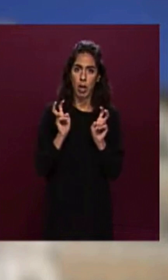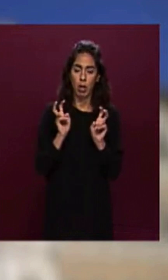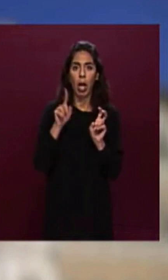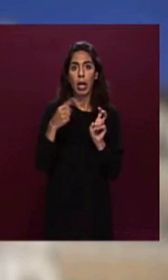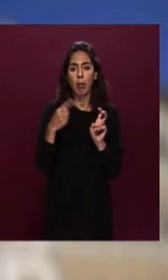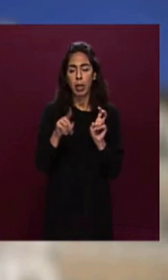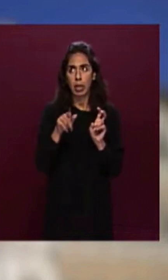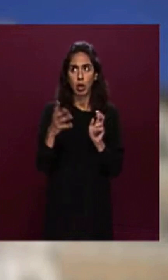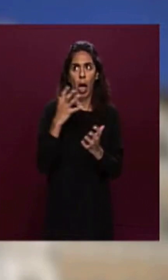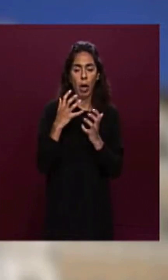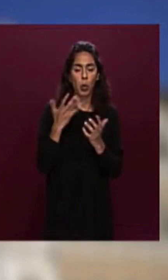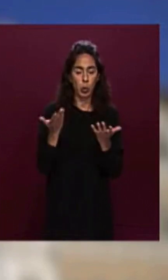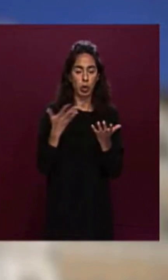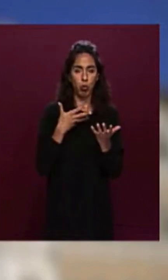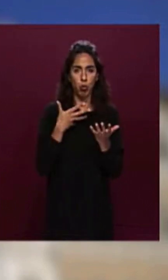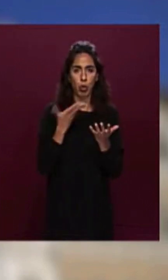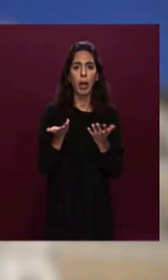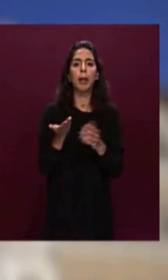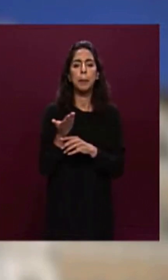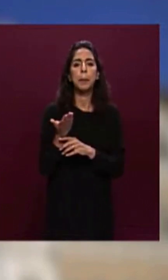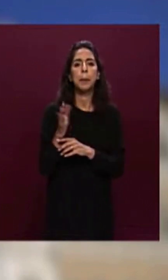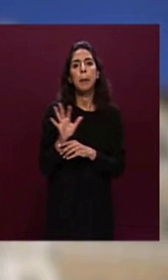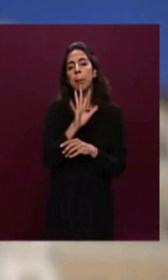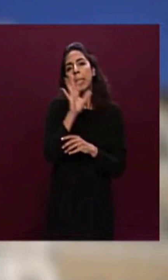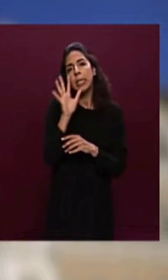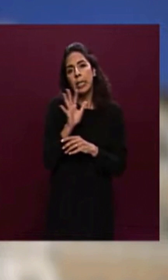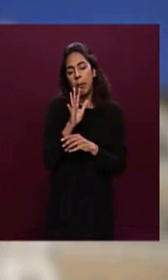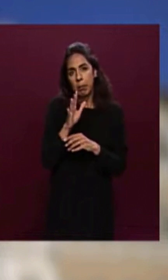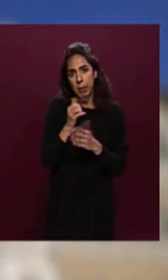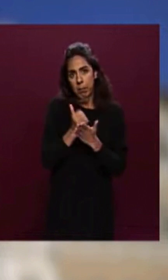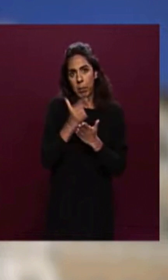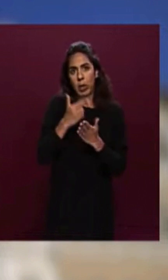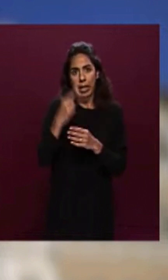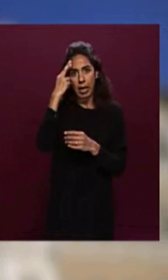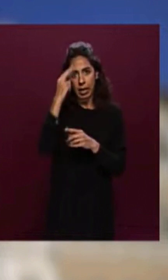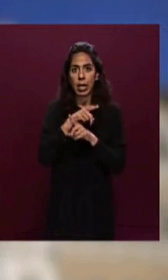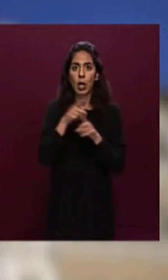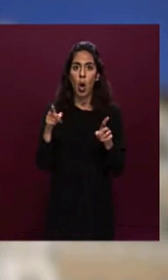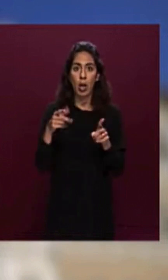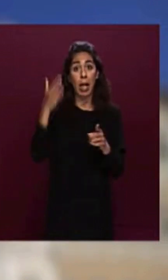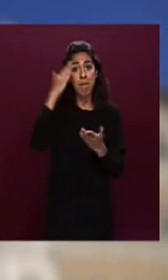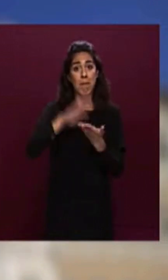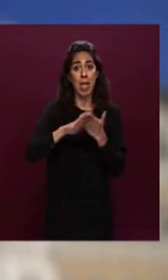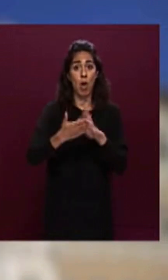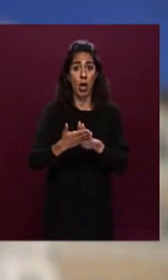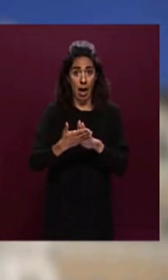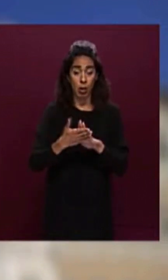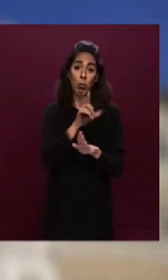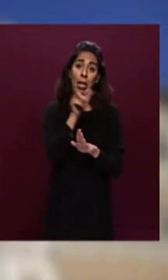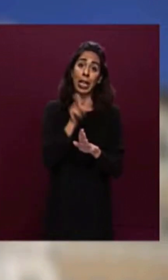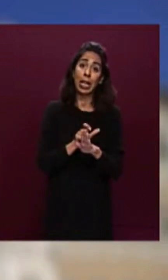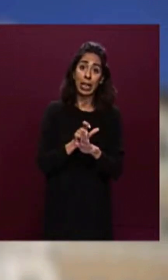veniamo accusati, e mi pare diciamo d'obbligo ricordare che il memorandum Italia-Libia fu stipulato dal presidente